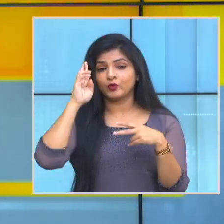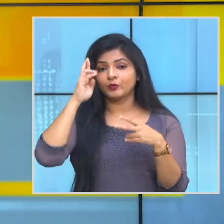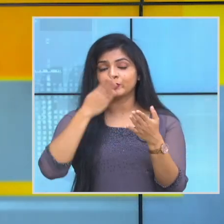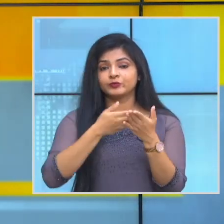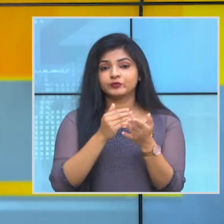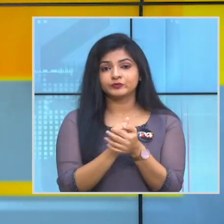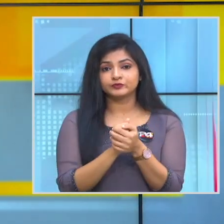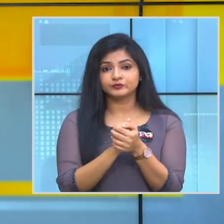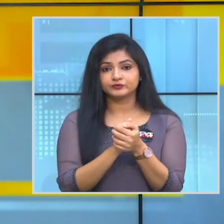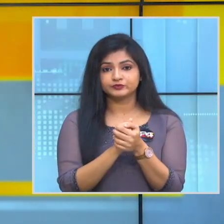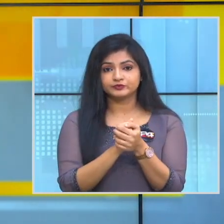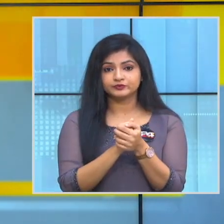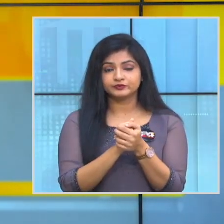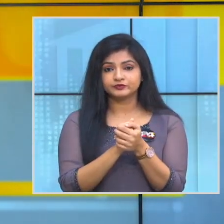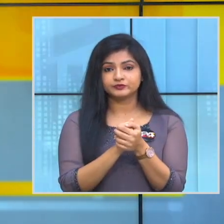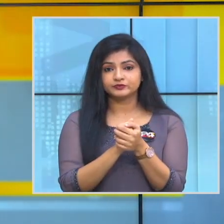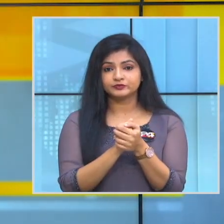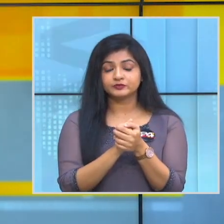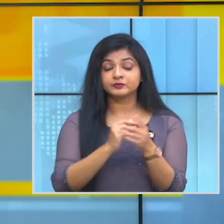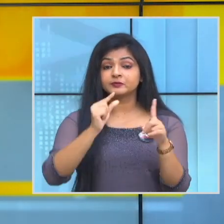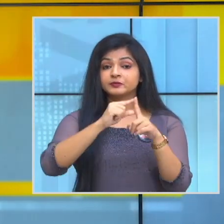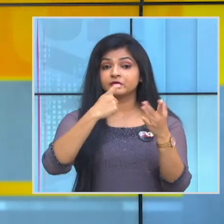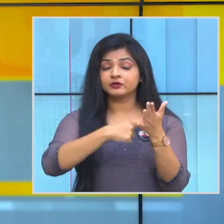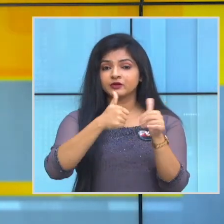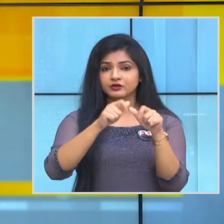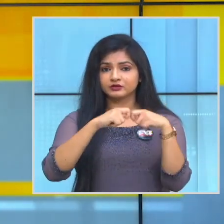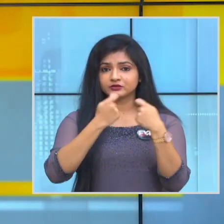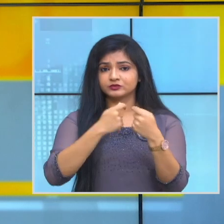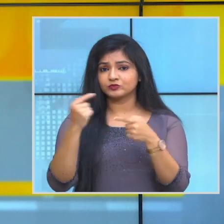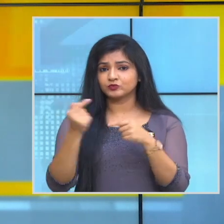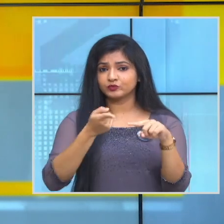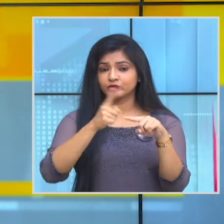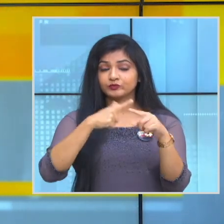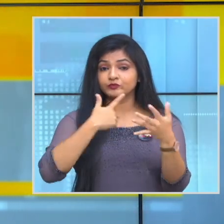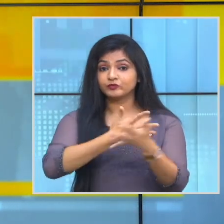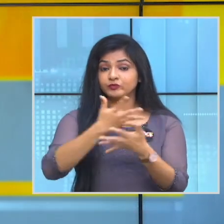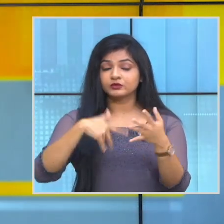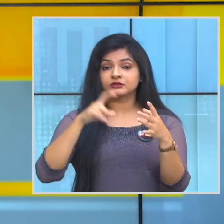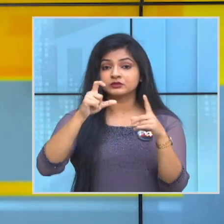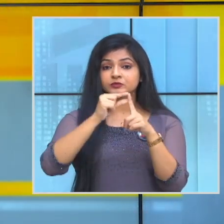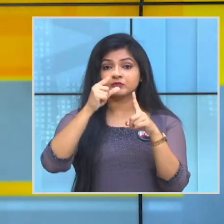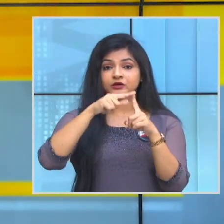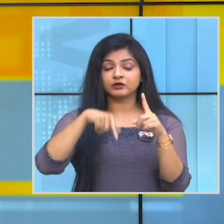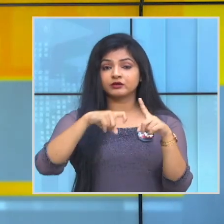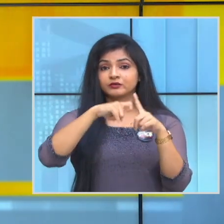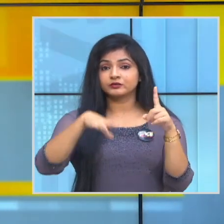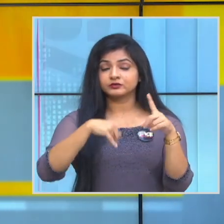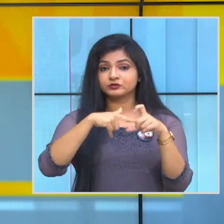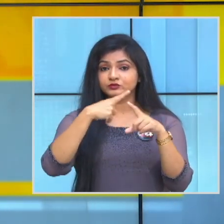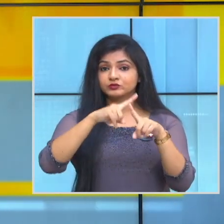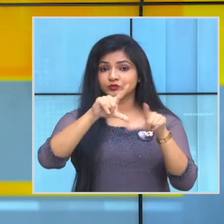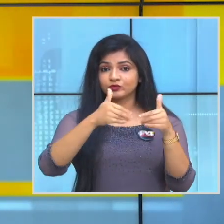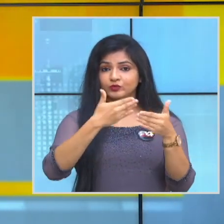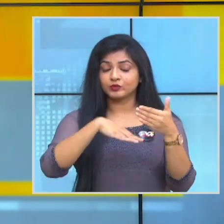സി വിജയൻ വിവരങ്ങൾ നൽകുകയായിരുന്നു മലപ്പുറത്ത് നിന്ന്. PR ഏജൻസി വിവാദത്തിലെ ചർച്ചകൾക്ക് CPI സംസ്ഥാന എക്സിക്യൂട്ടീവിൽ തടയിട്ട് ബിനോയ് വിശ്വം. വിവാദം